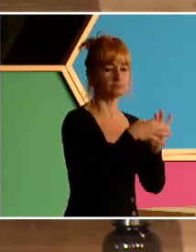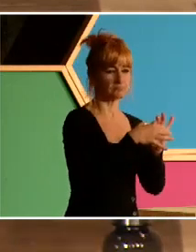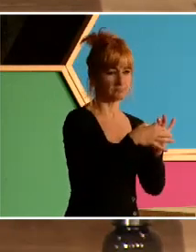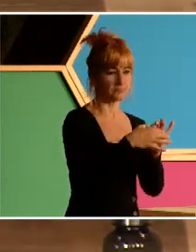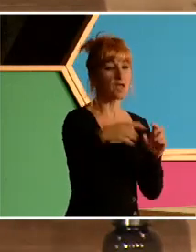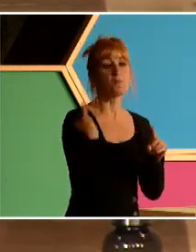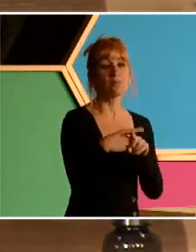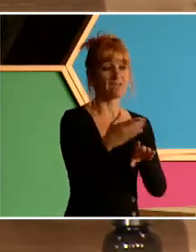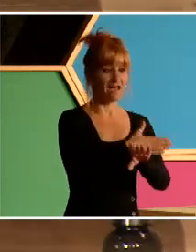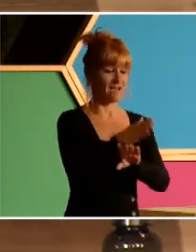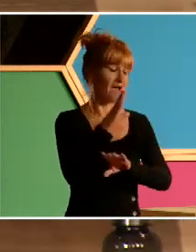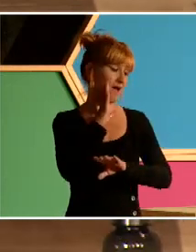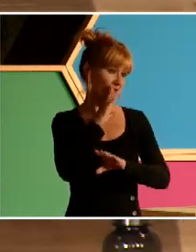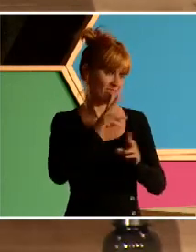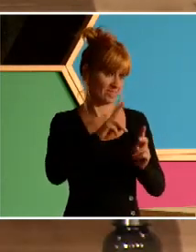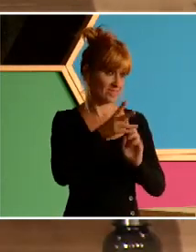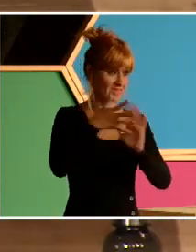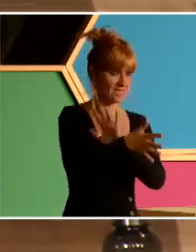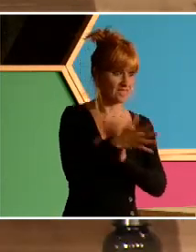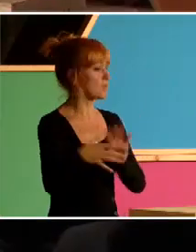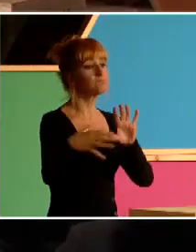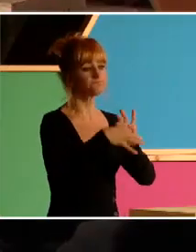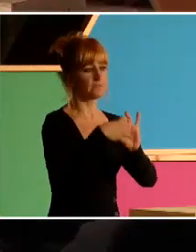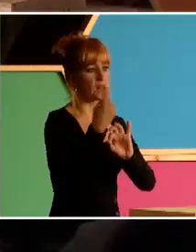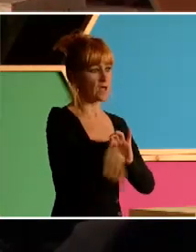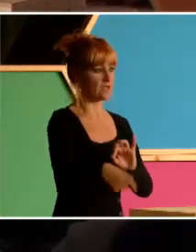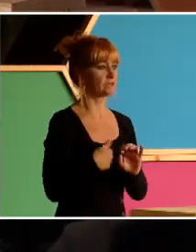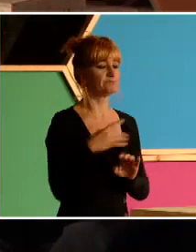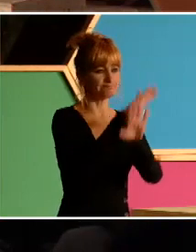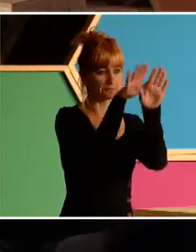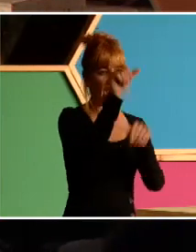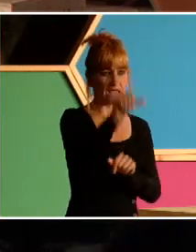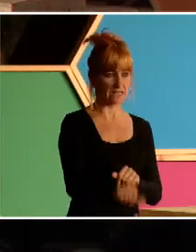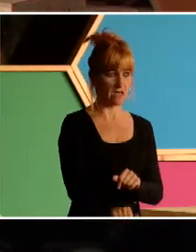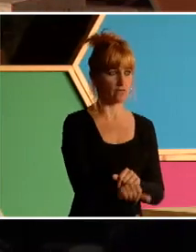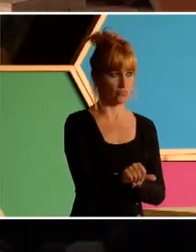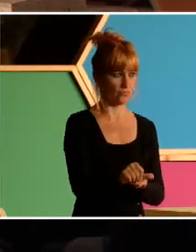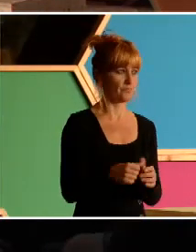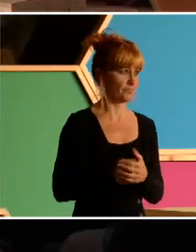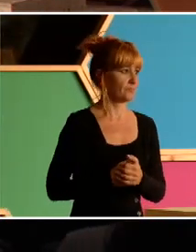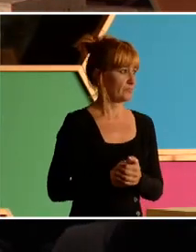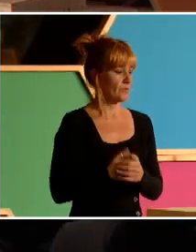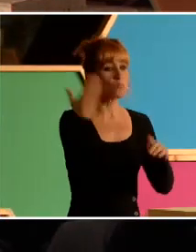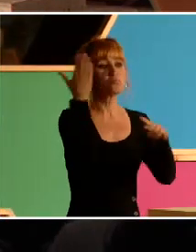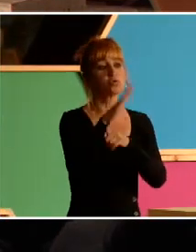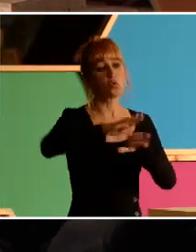por trenca afectes, trenca vincles. Acabo amb una última